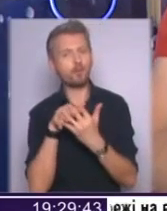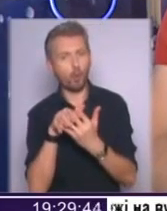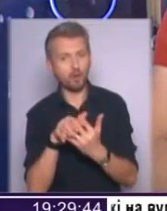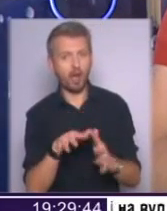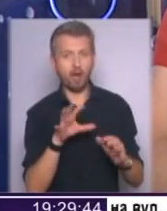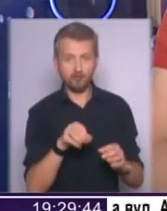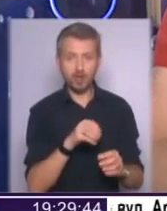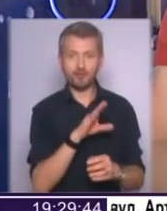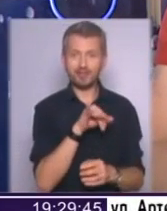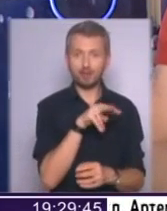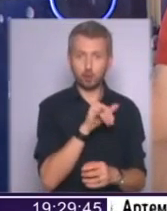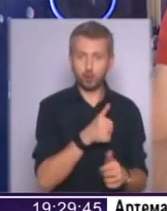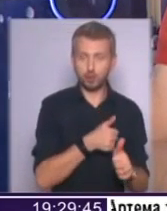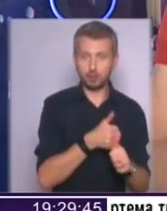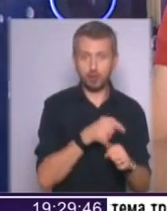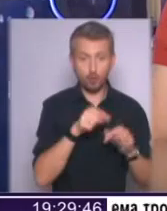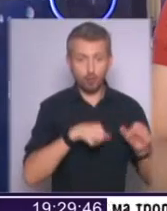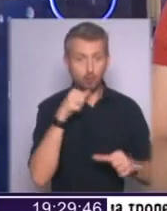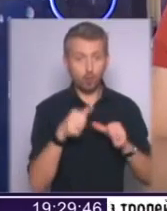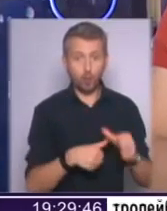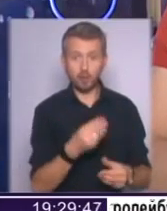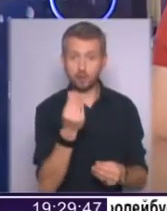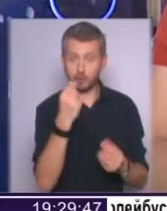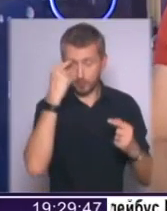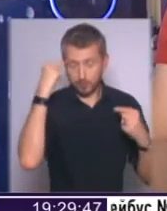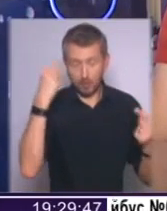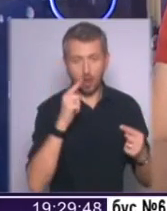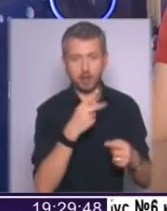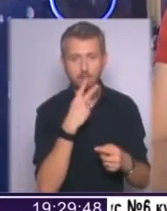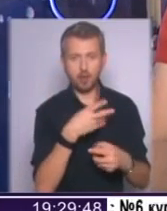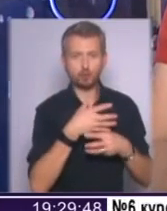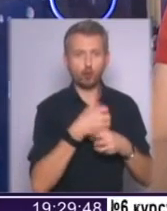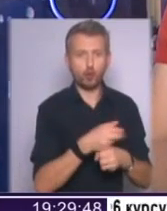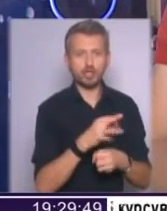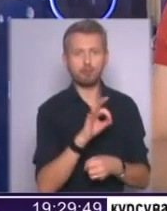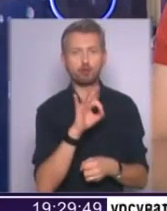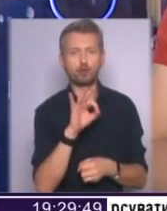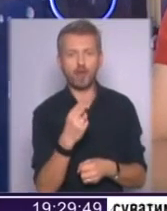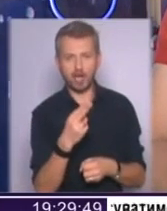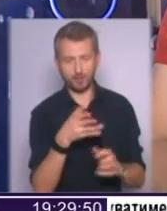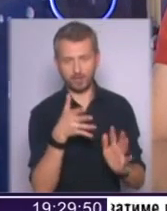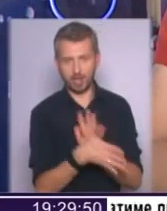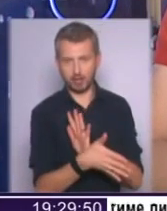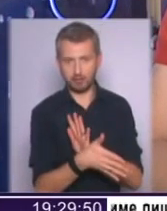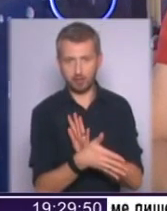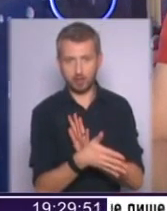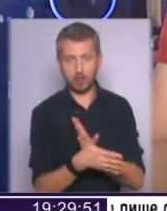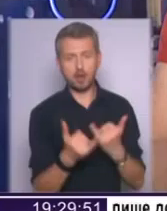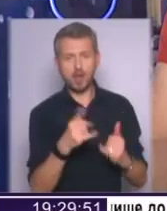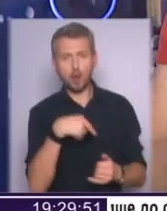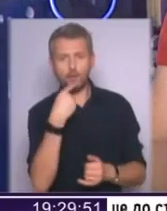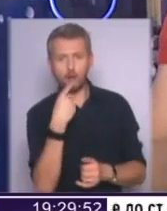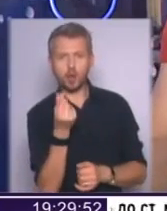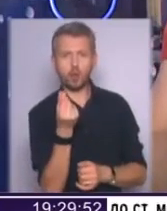ми в цьому році маємо величезний оборонний бюджет. Але ми бачимо скорочення по багатьом соціальним витратам. Да? І в тому числі зараз говорять, що і